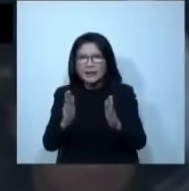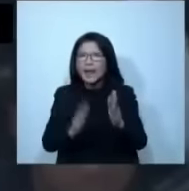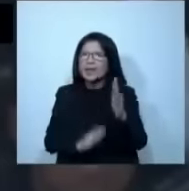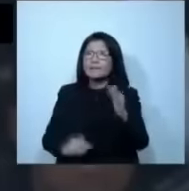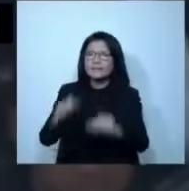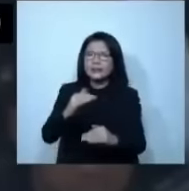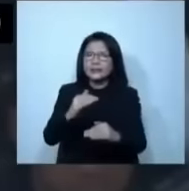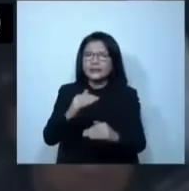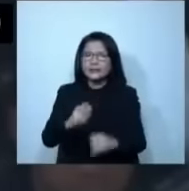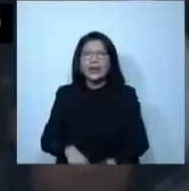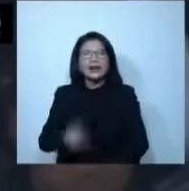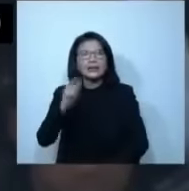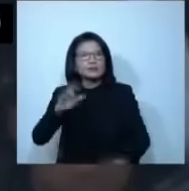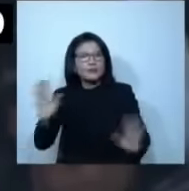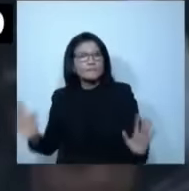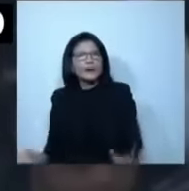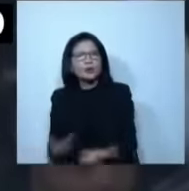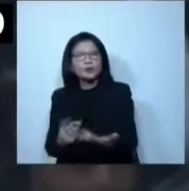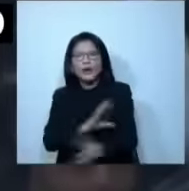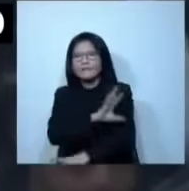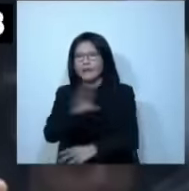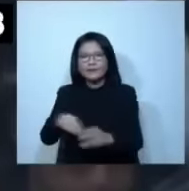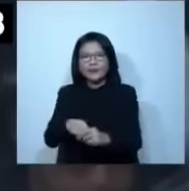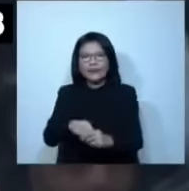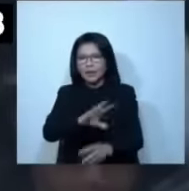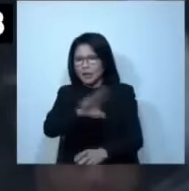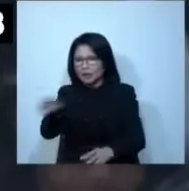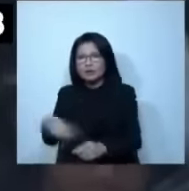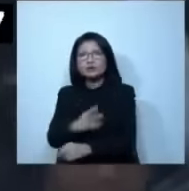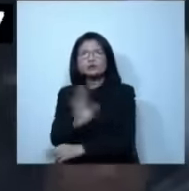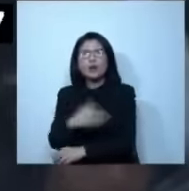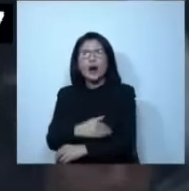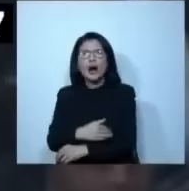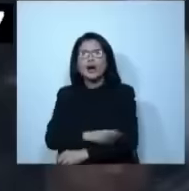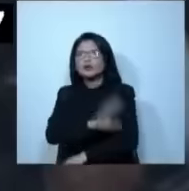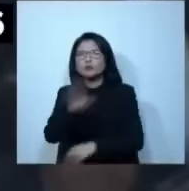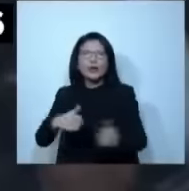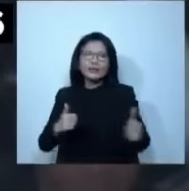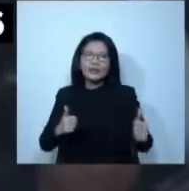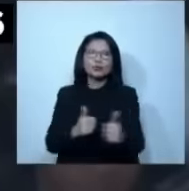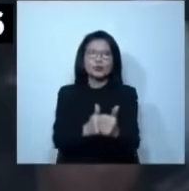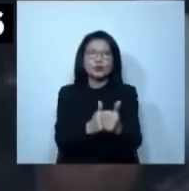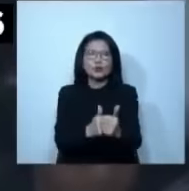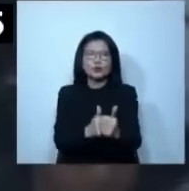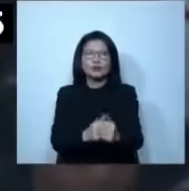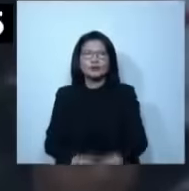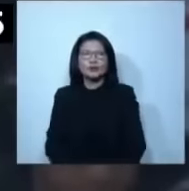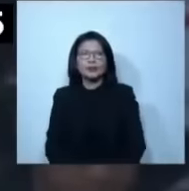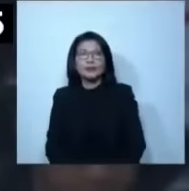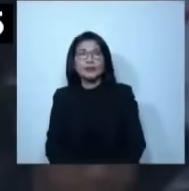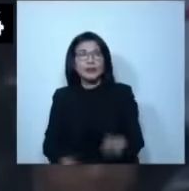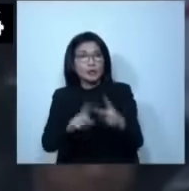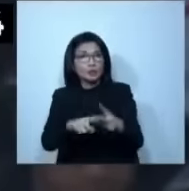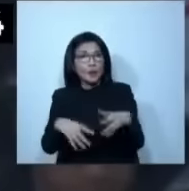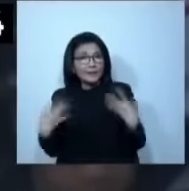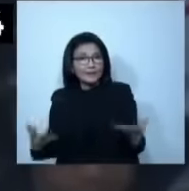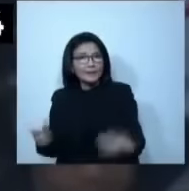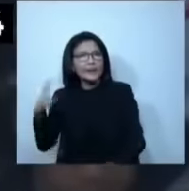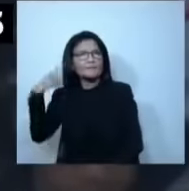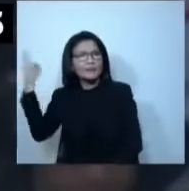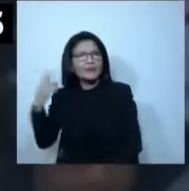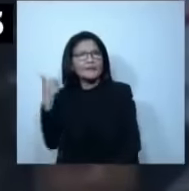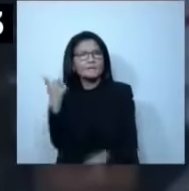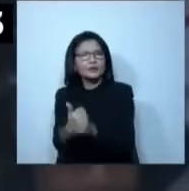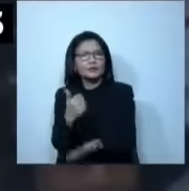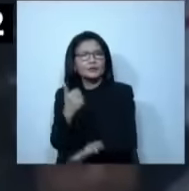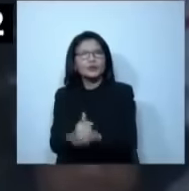inilah cara kita membangun, melibatkan mereka tanpa meninggalkan mereka. No one left behind. Yang kedua, bagaimana pemerintah